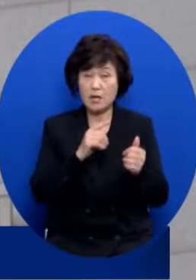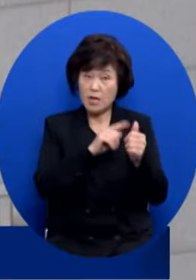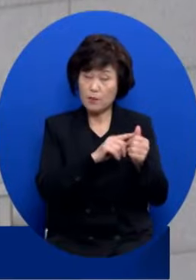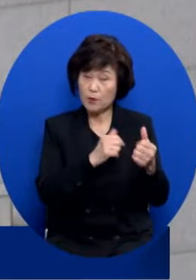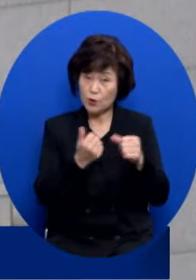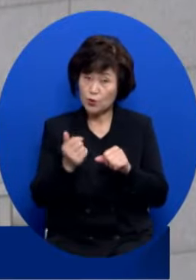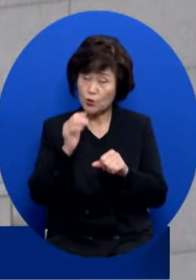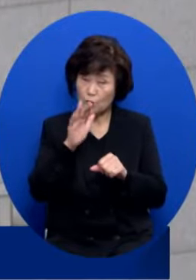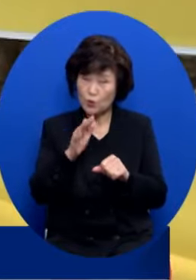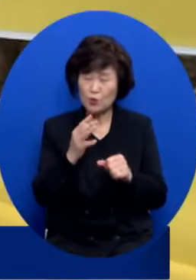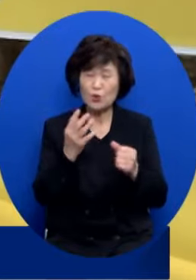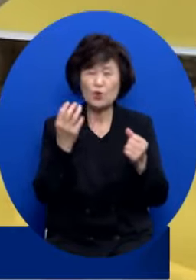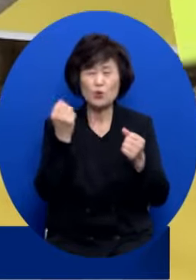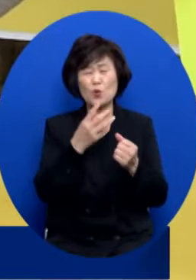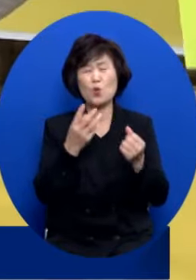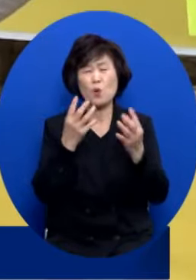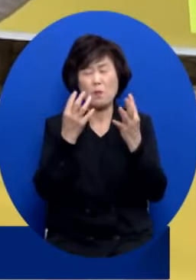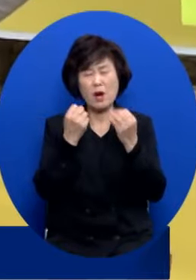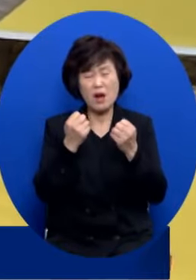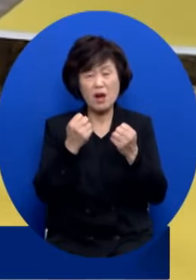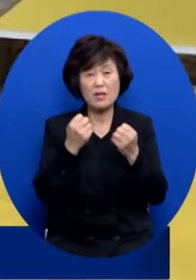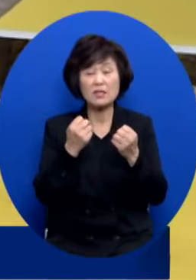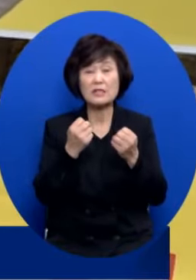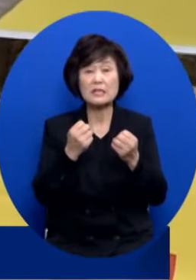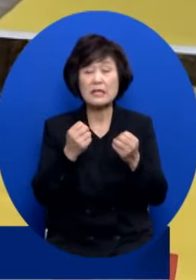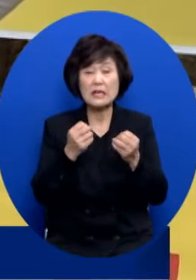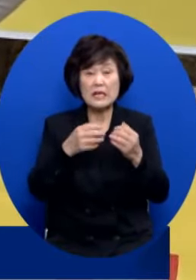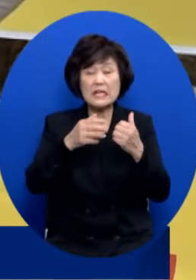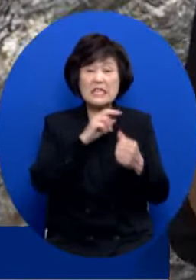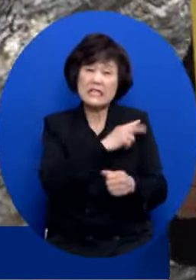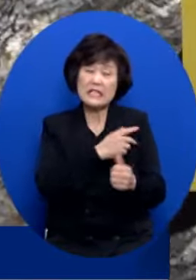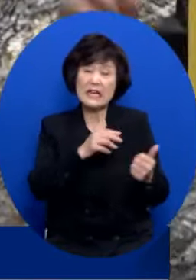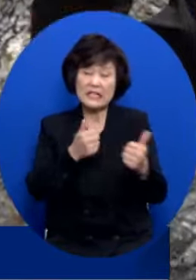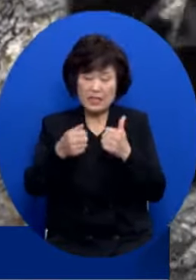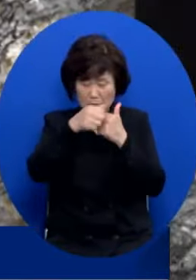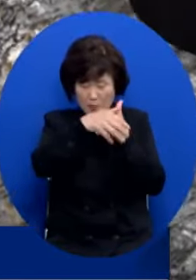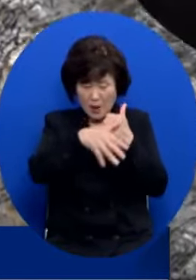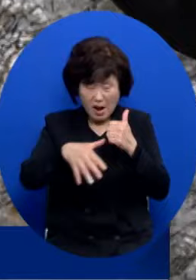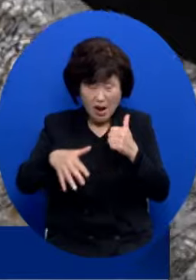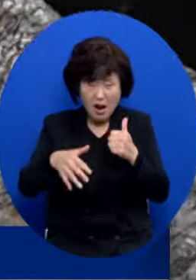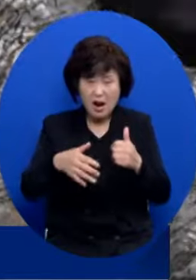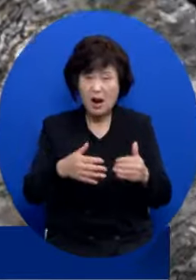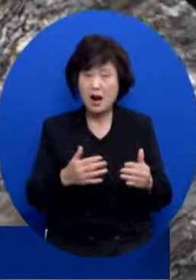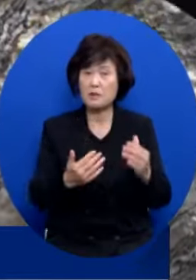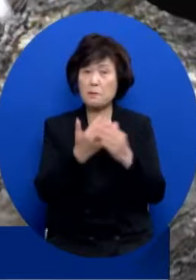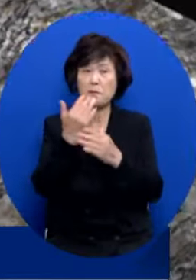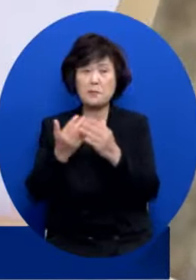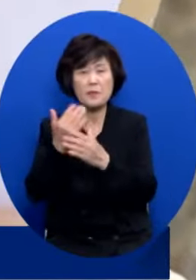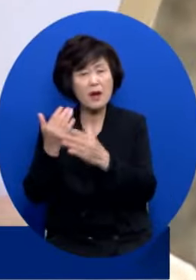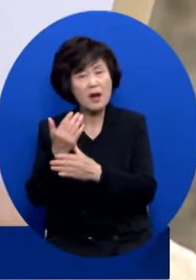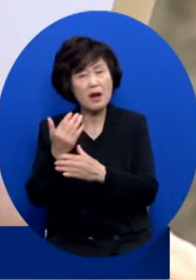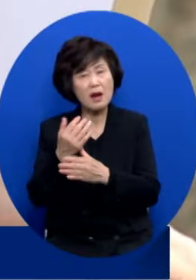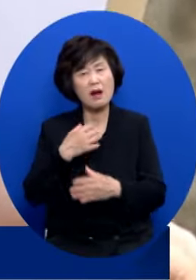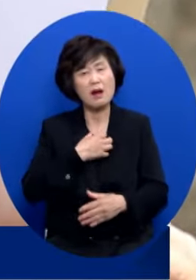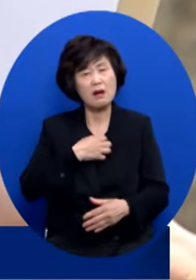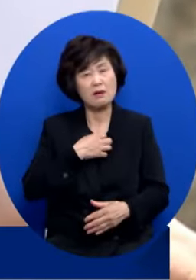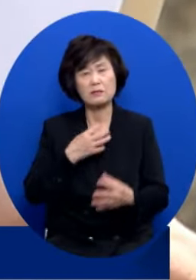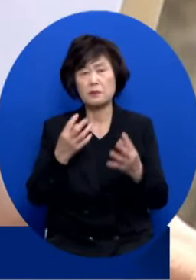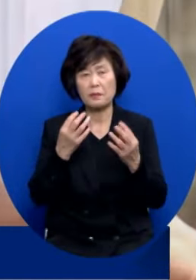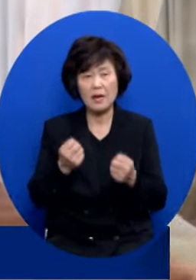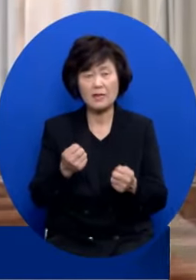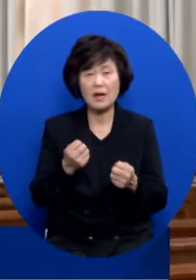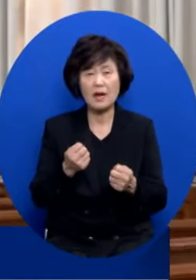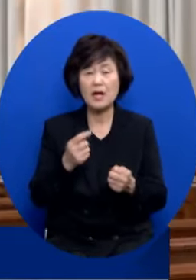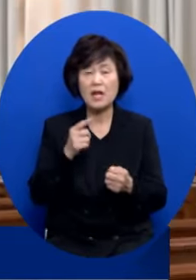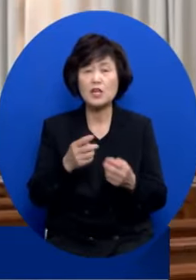또 많은 아류들이 이만희를 이용해서 사이비 사교 집단이 점점 더 많이 발생하게 될 텐데요